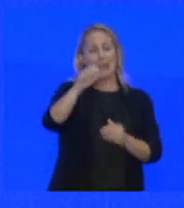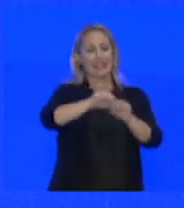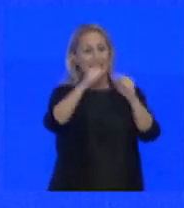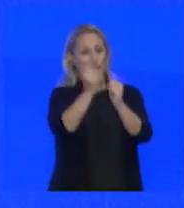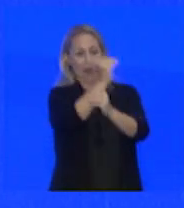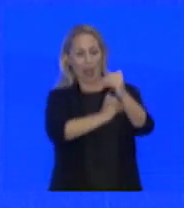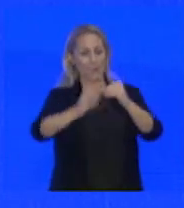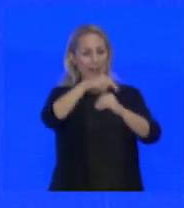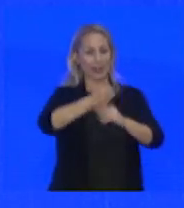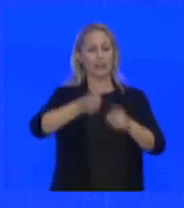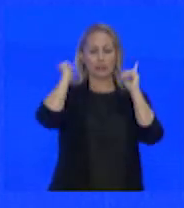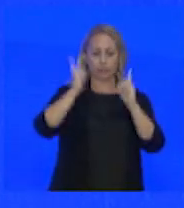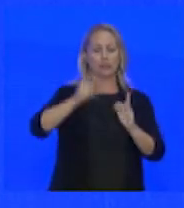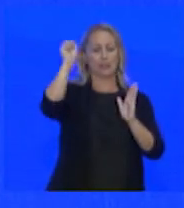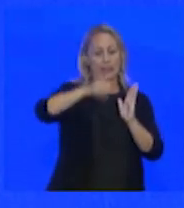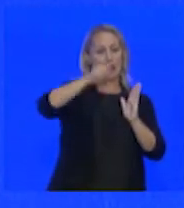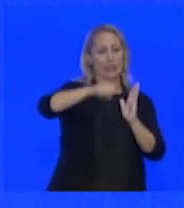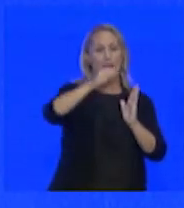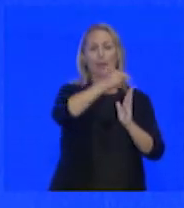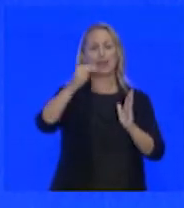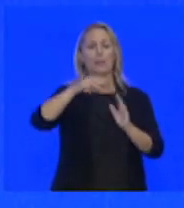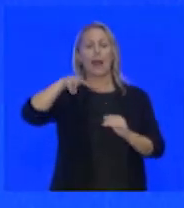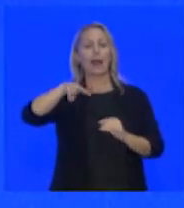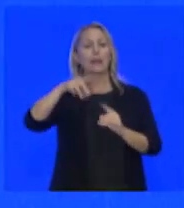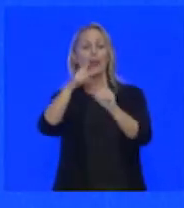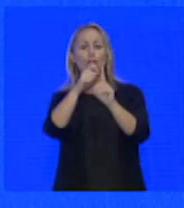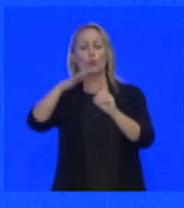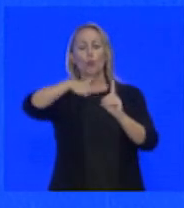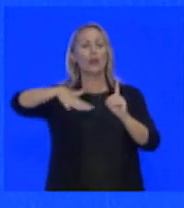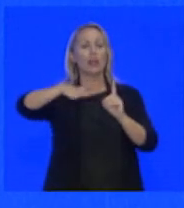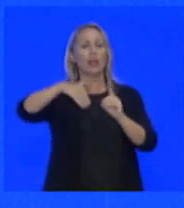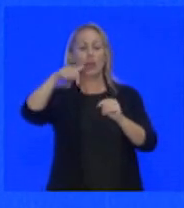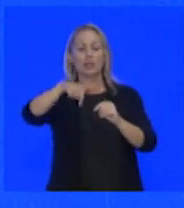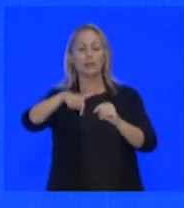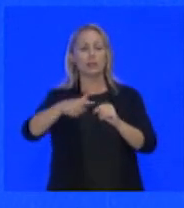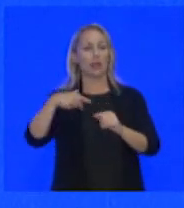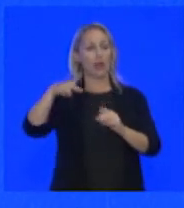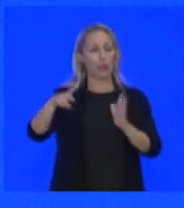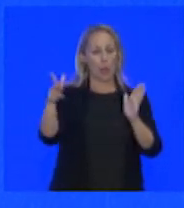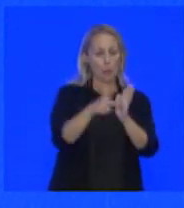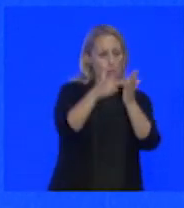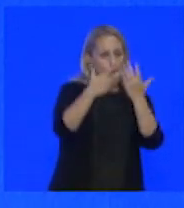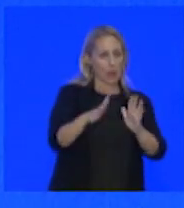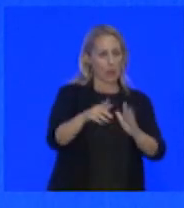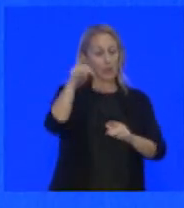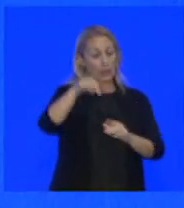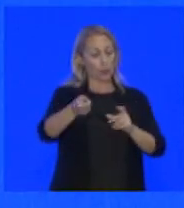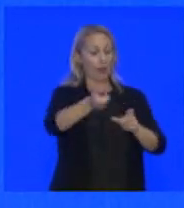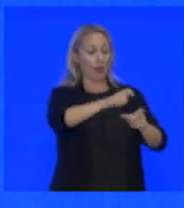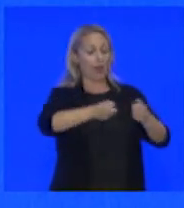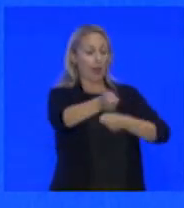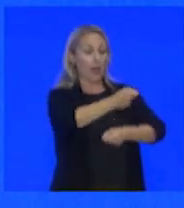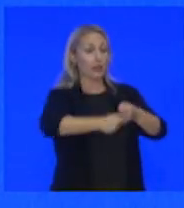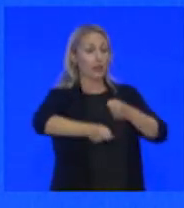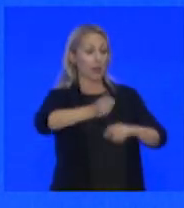περιβαλλοντική αναβάθμιση της επένδυσης στις σκουριές. Και ταυτόχρονα συζητούμε με την εταιρεία την